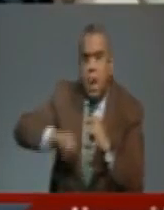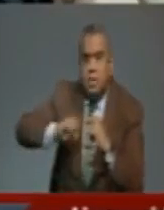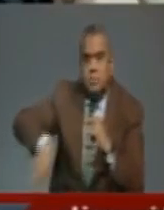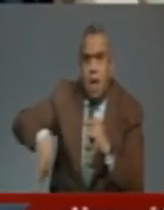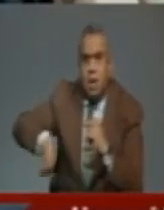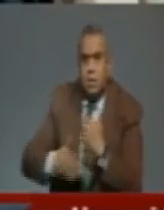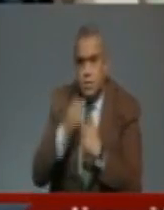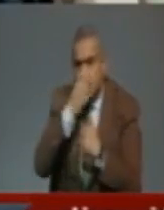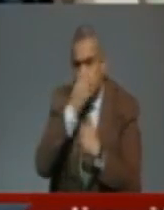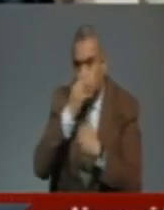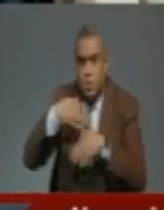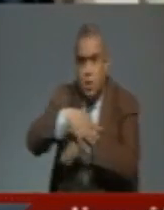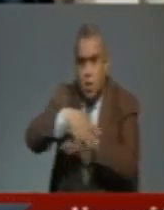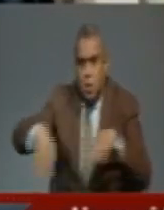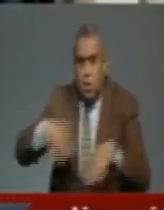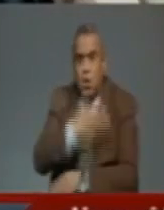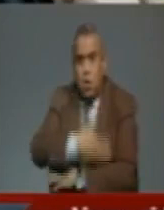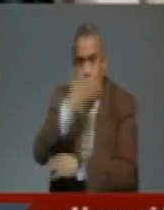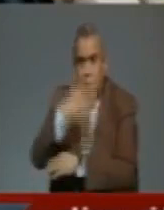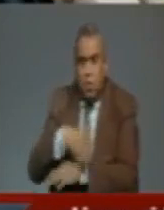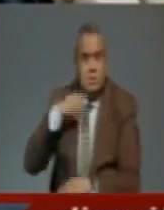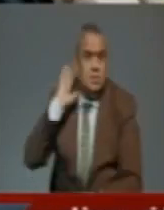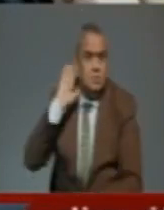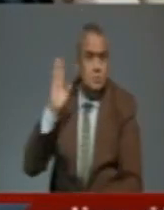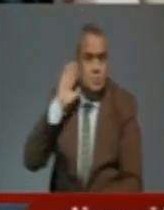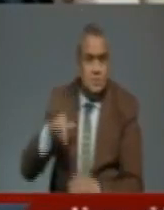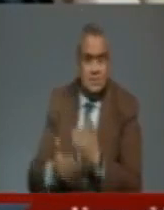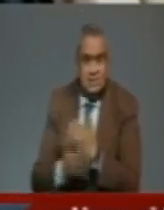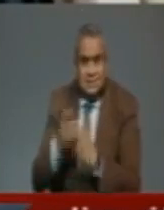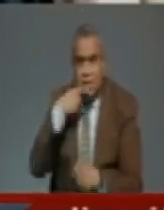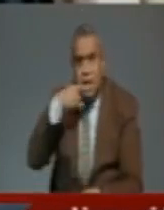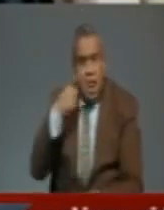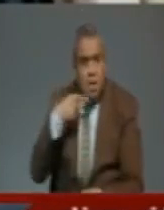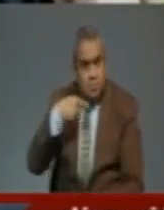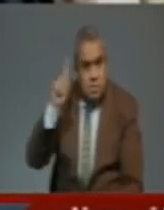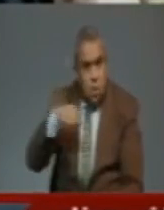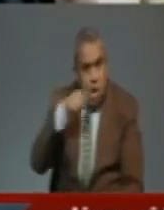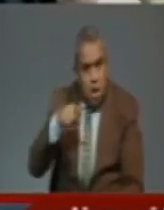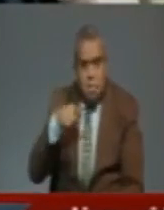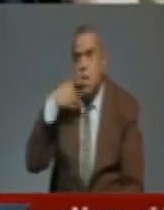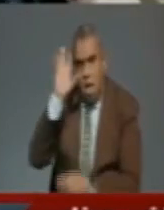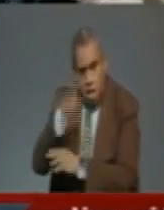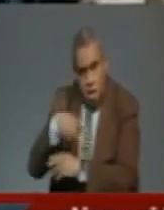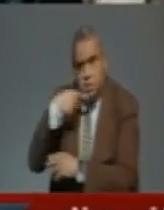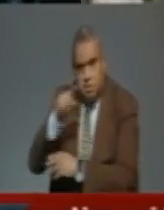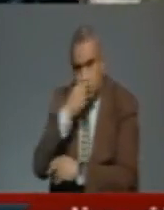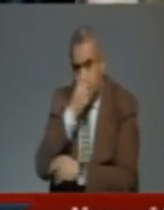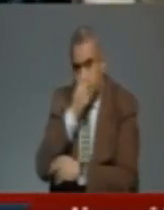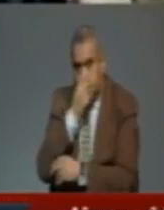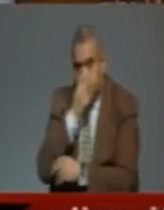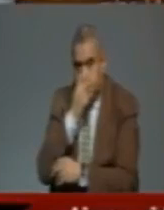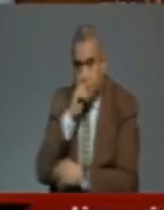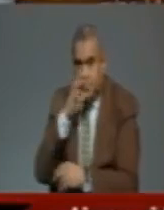حدودها وضاعت معالمها. انا بقول كده كلام تمام يا فندم، يعني بالظبط كده. طيب انت شلت هنا خدت